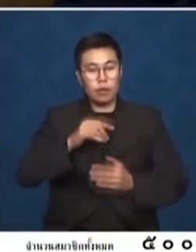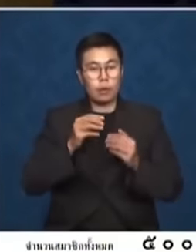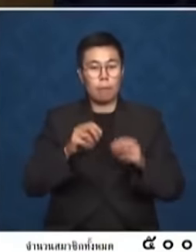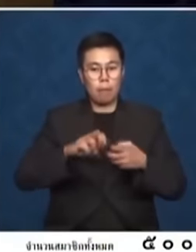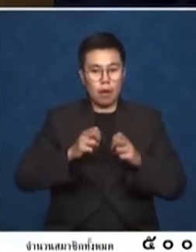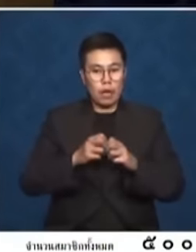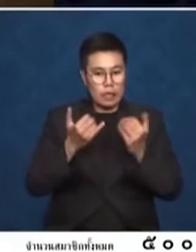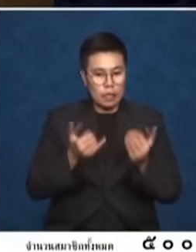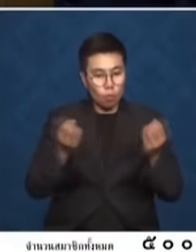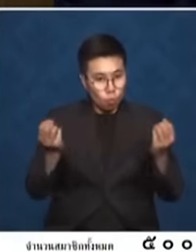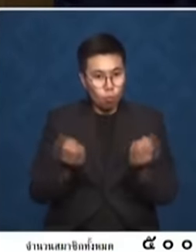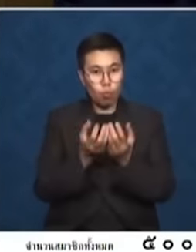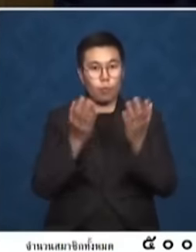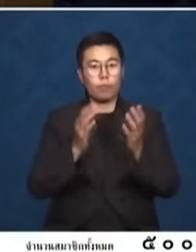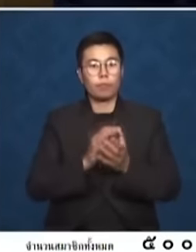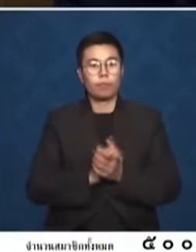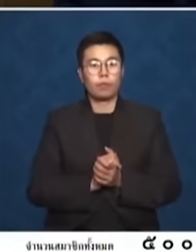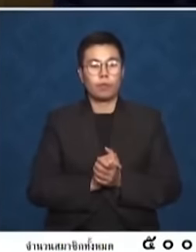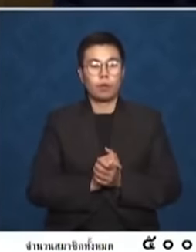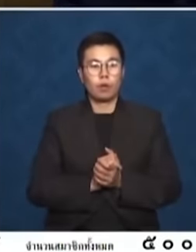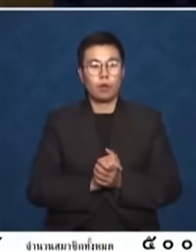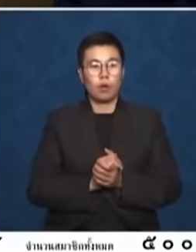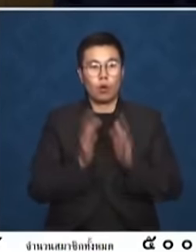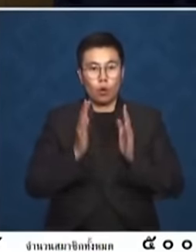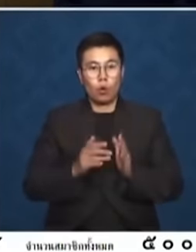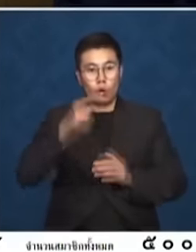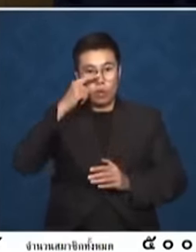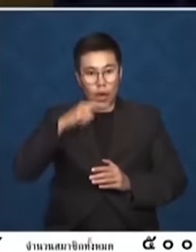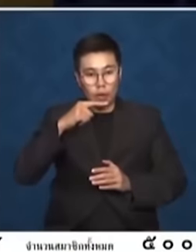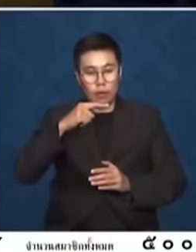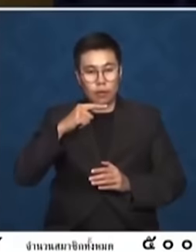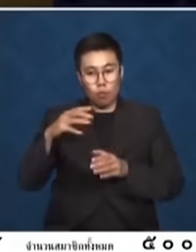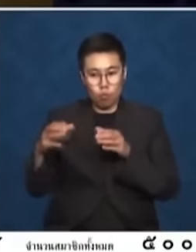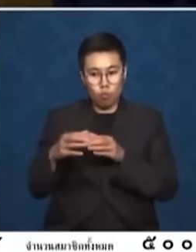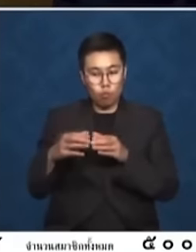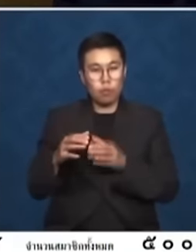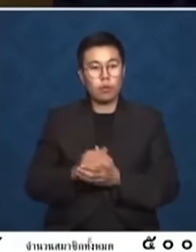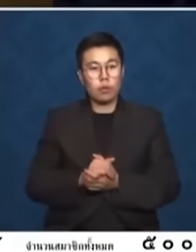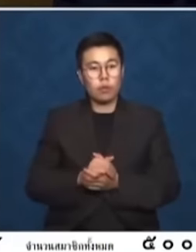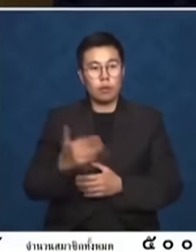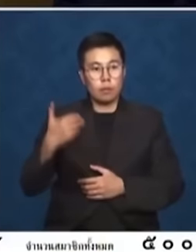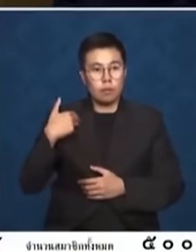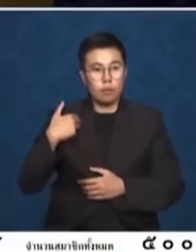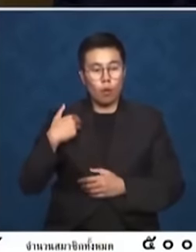ครั้งหนึ่งของคนไทยส่วนหนึ่งนะครับเป็นที่มาถึงยติ